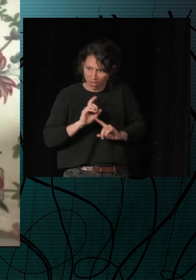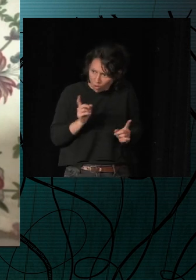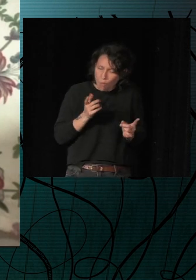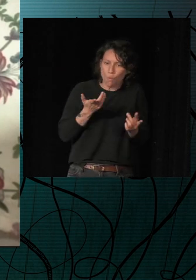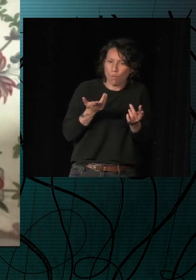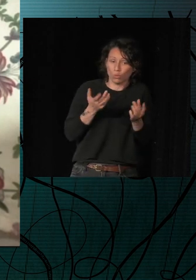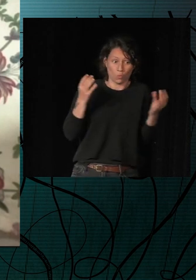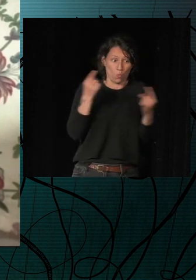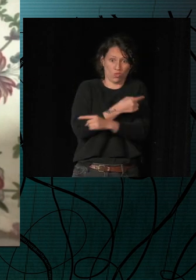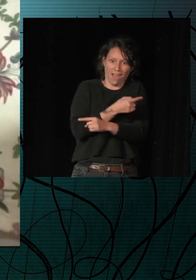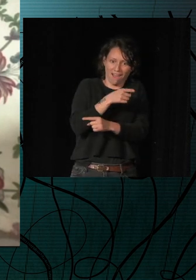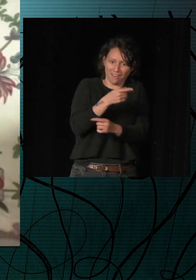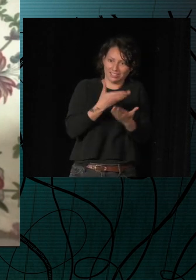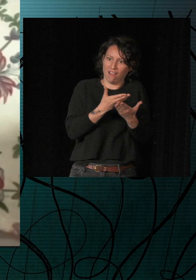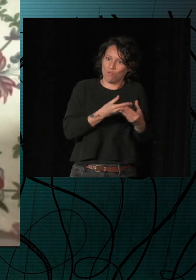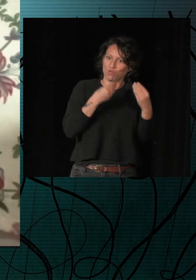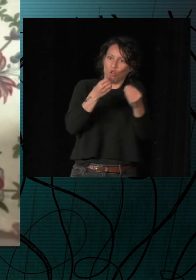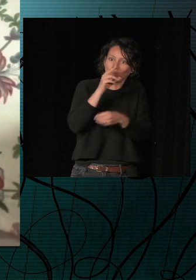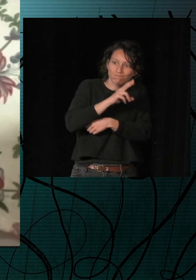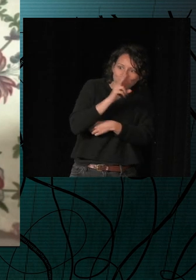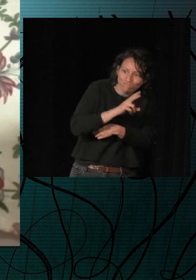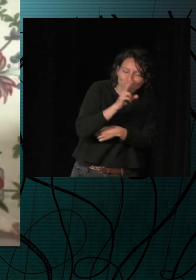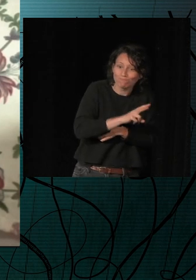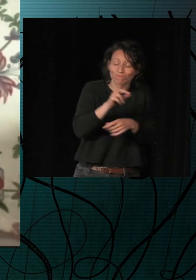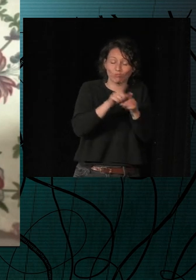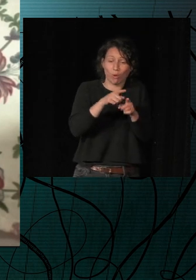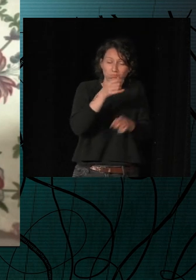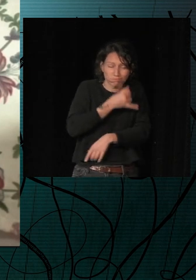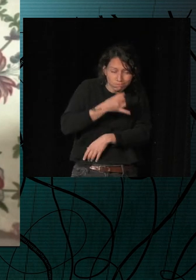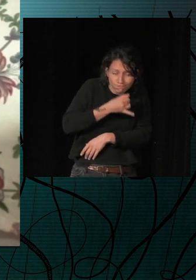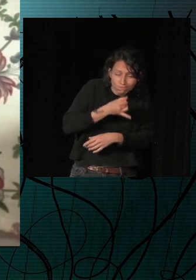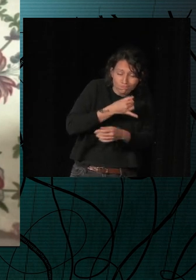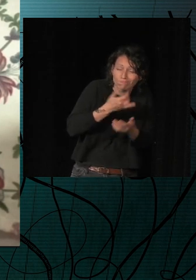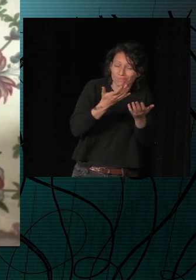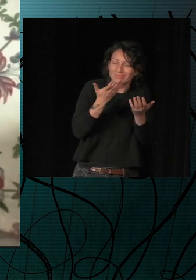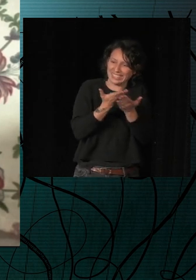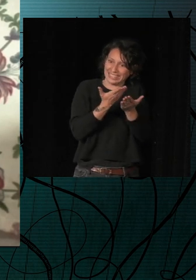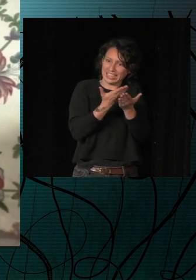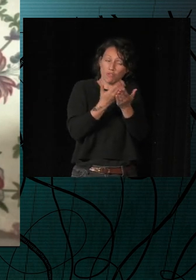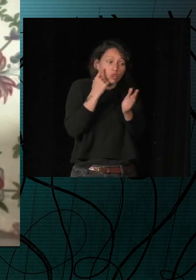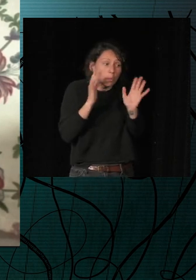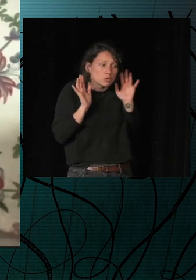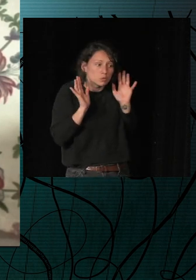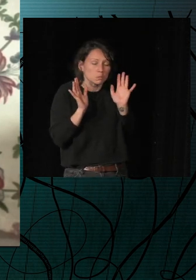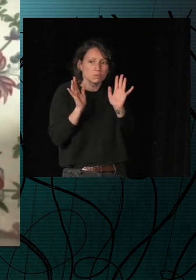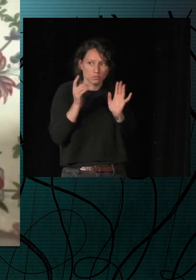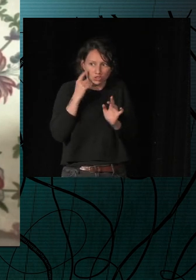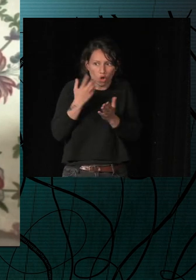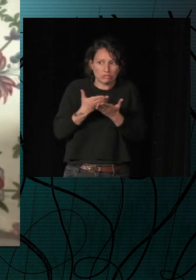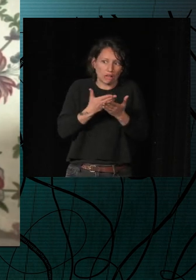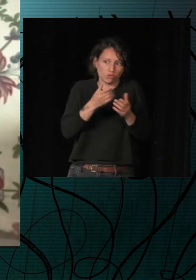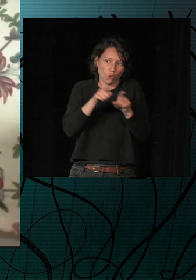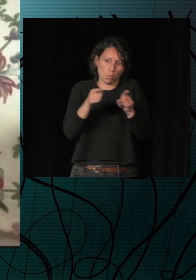une espèce de dimension grotesque drôle absurde en plus et ça aide aussi enfin me sembleil moi je trouve que ça aide aussi un peu